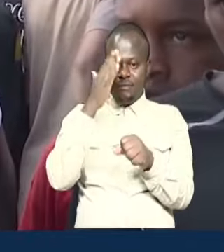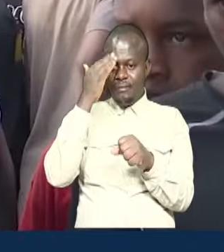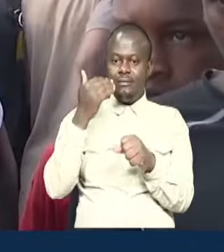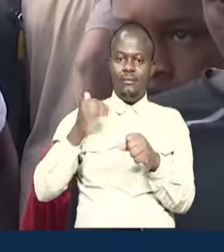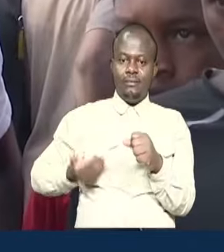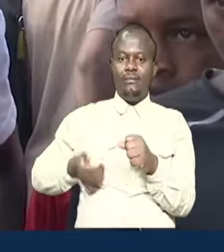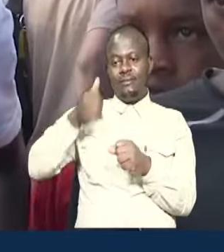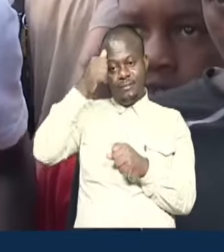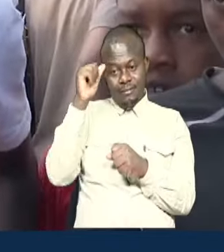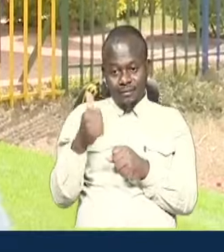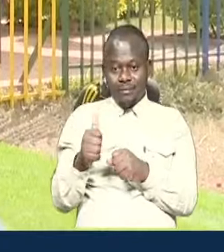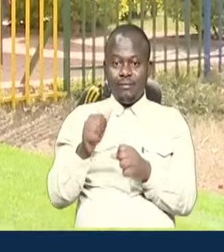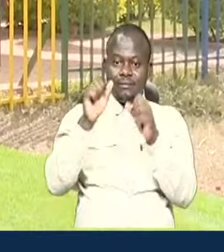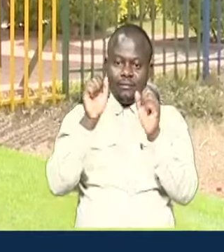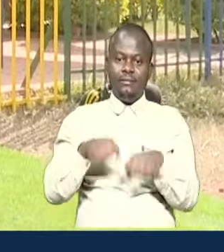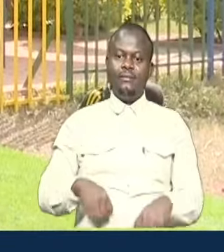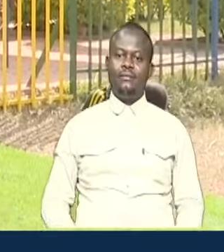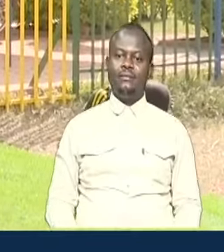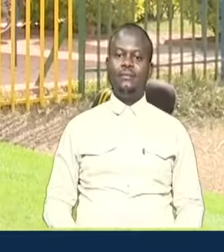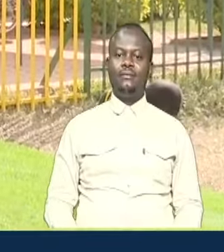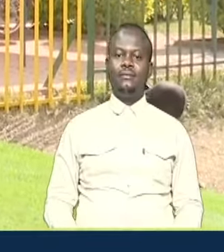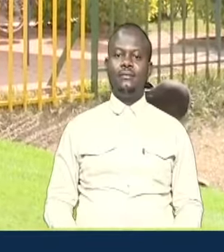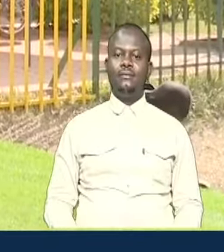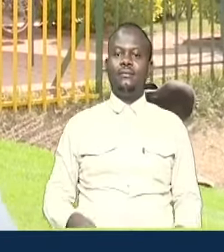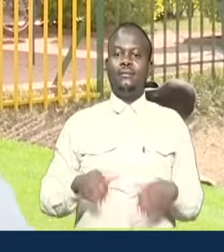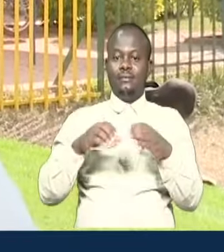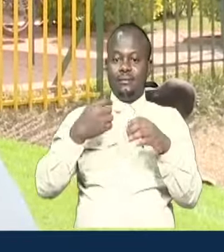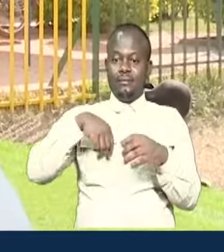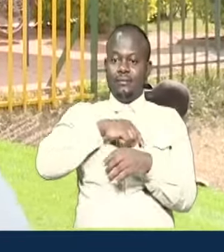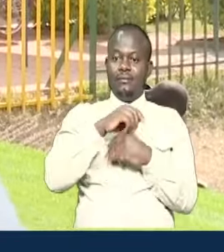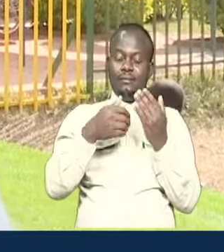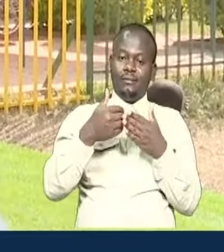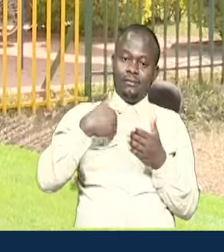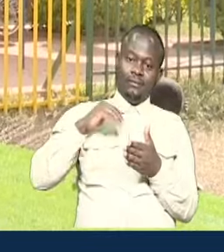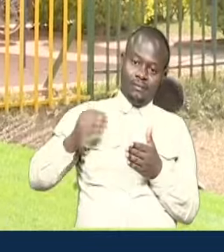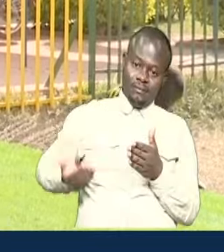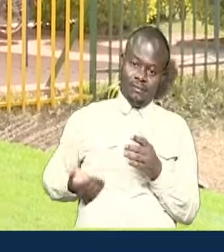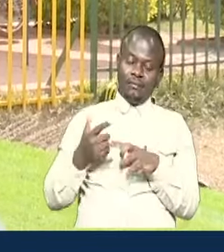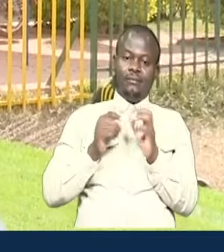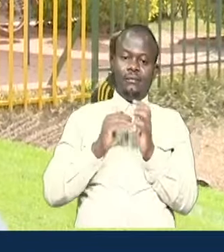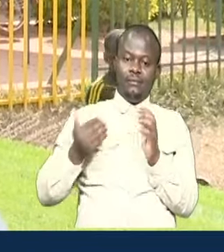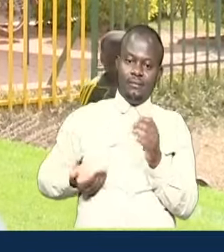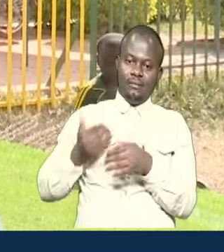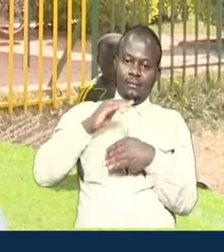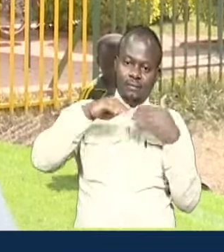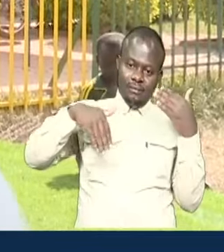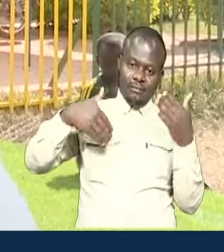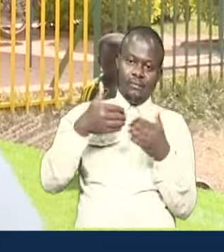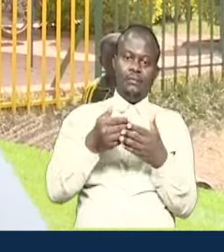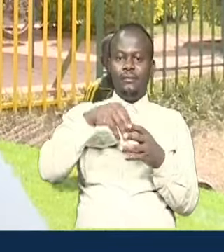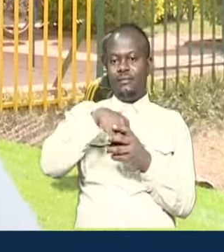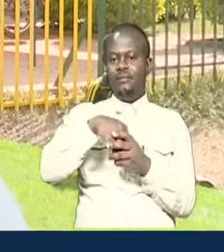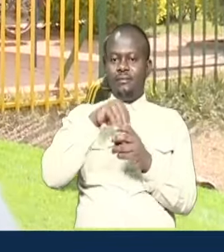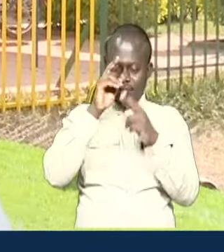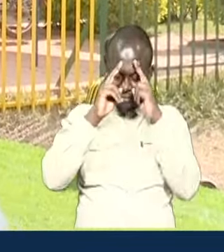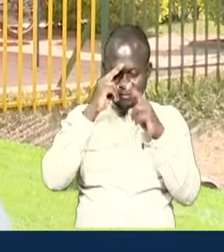usubwenge ndi umugore ushoboye ishaka ryacu dufite abadamu kandi umugore wese uri mu ishaka